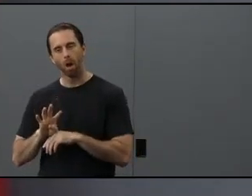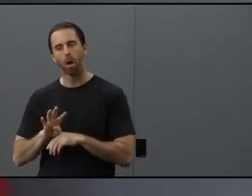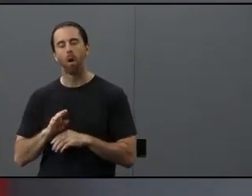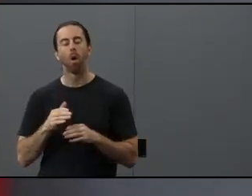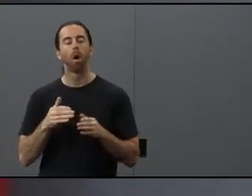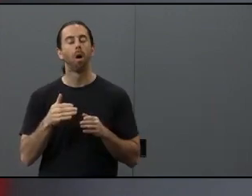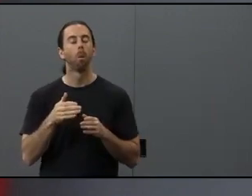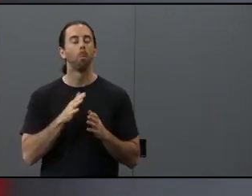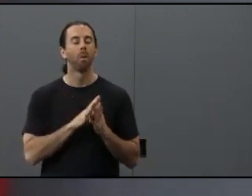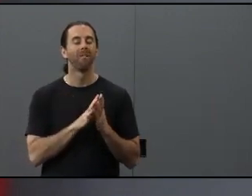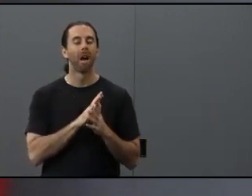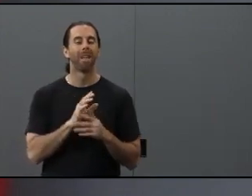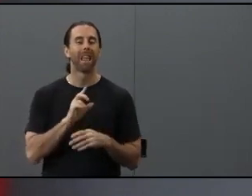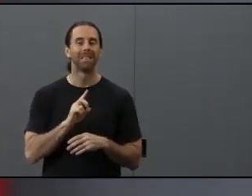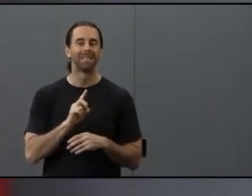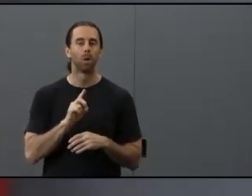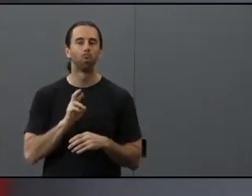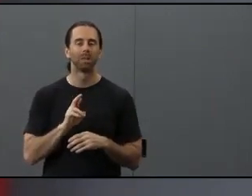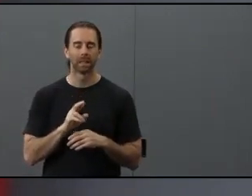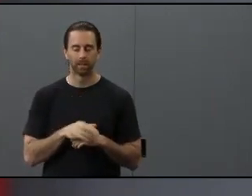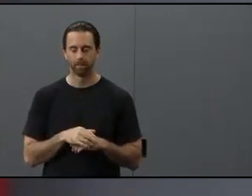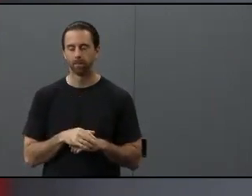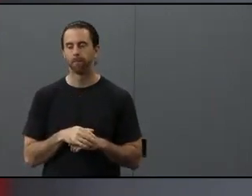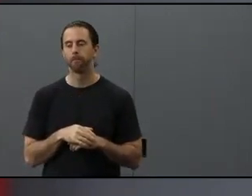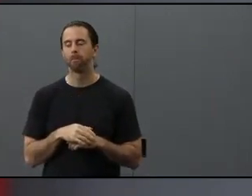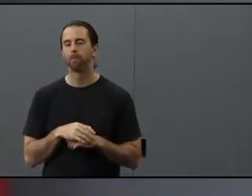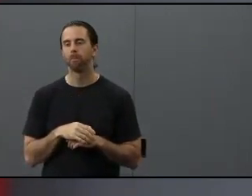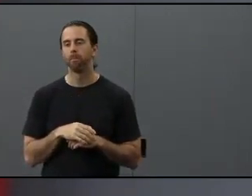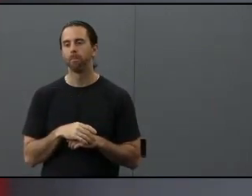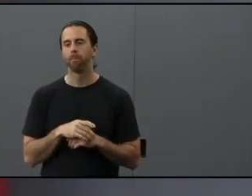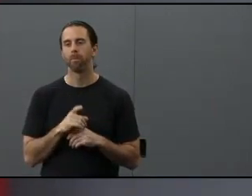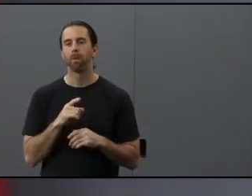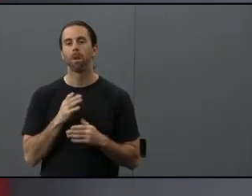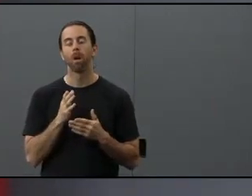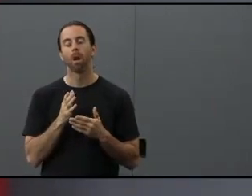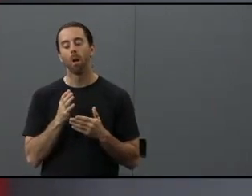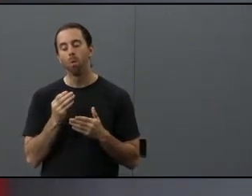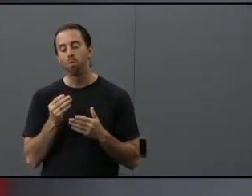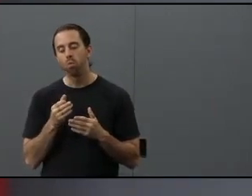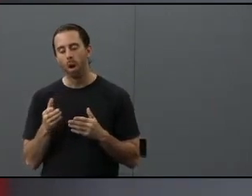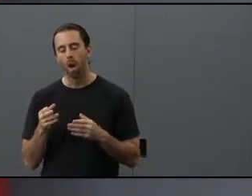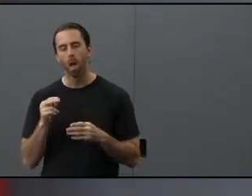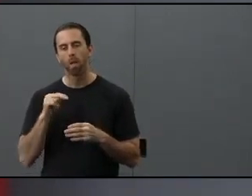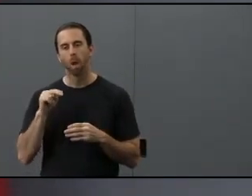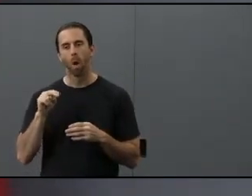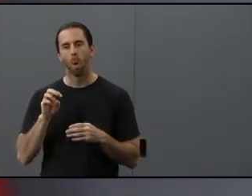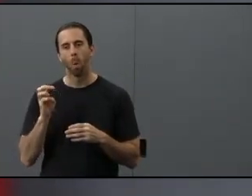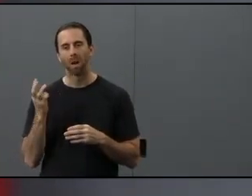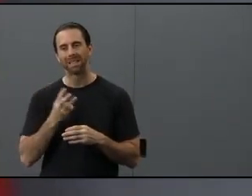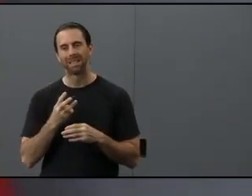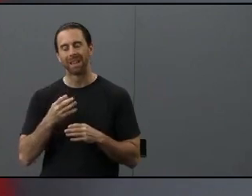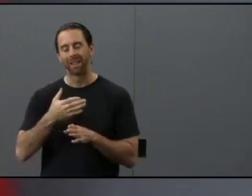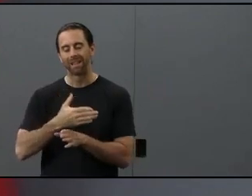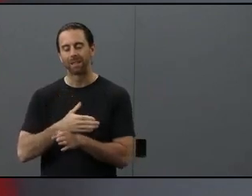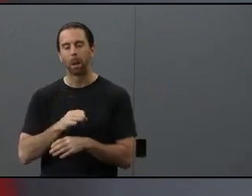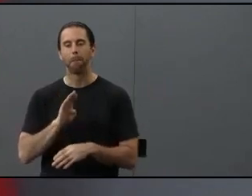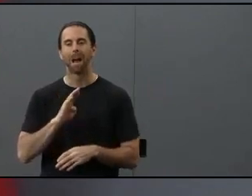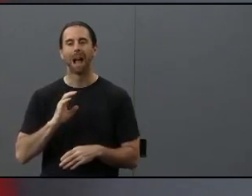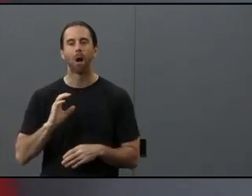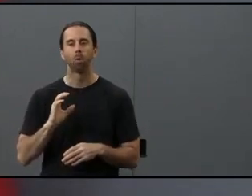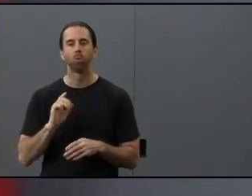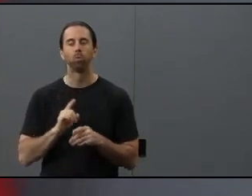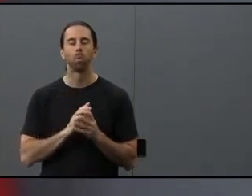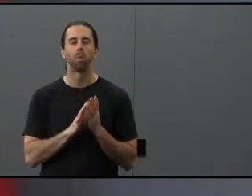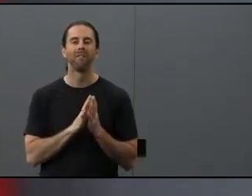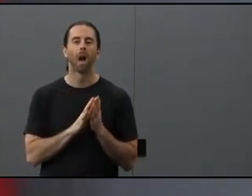le boulevard Basil routier le tout du le côté nord-ouest de l'intersection des rues Bécancour et du